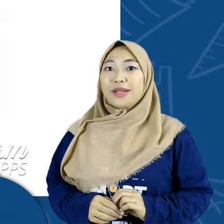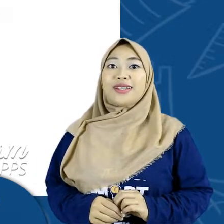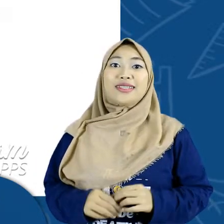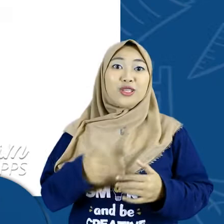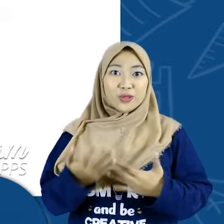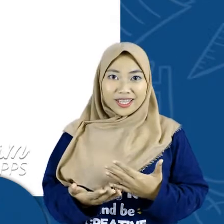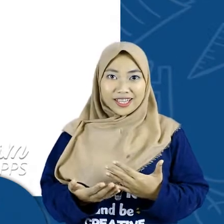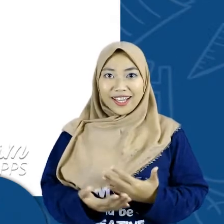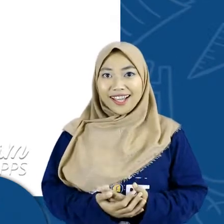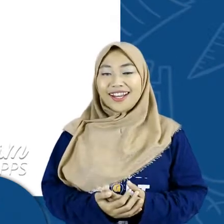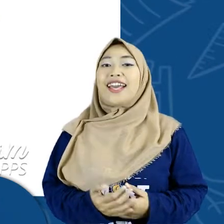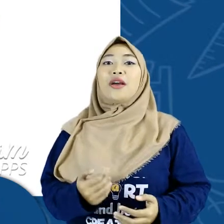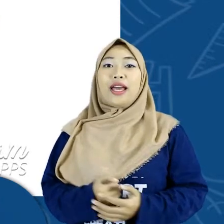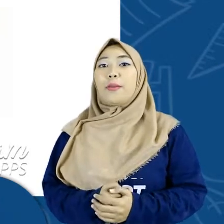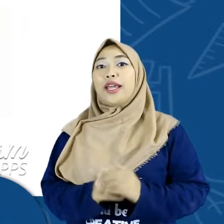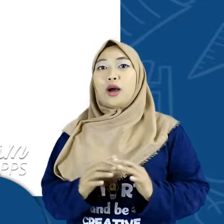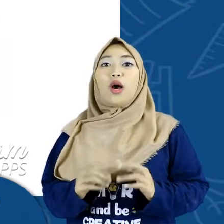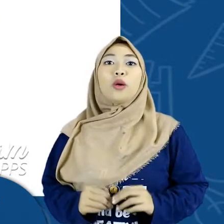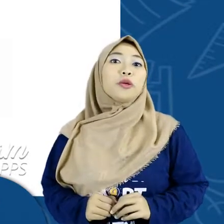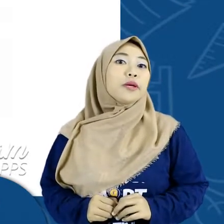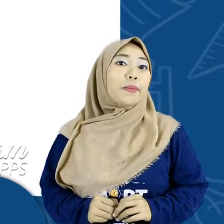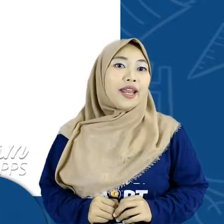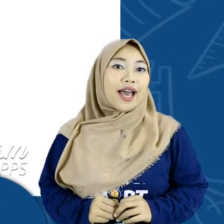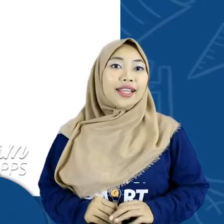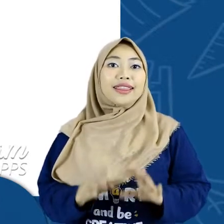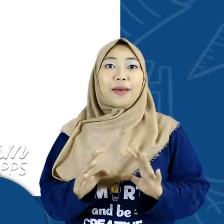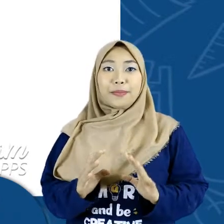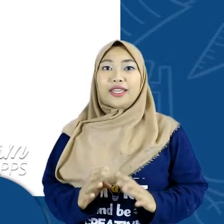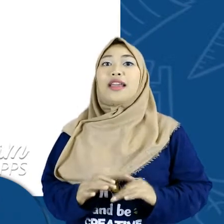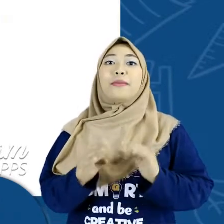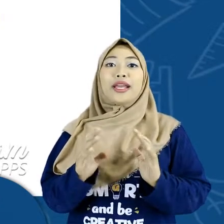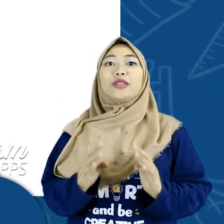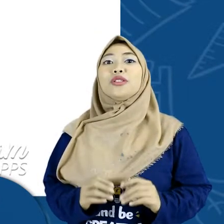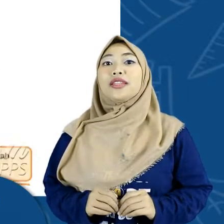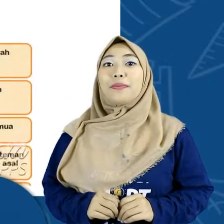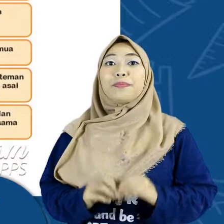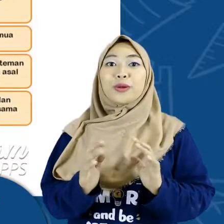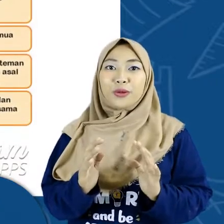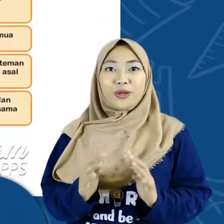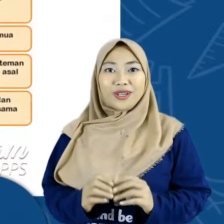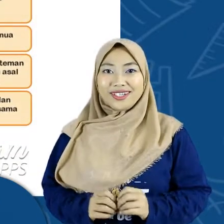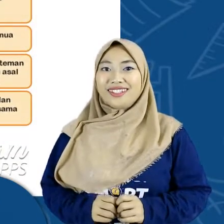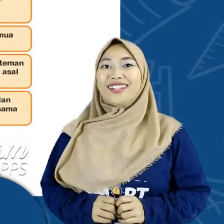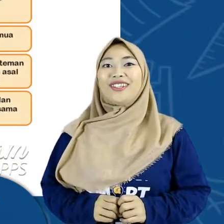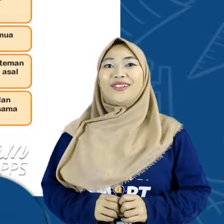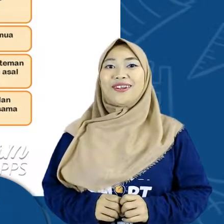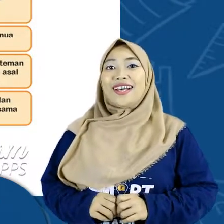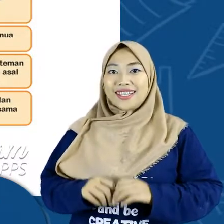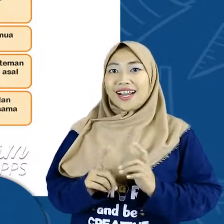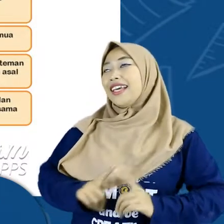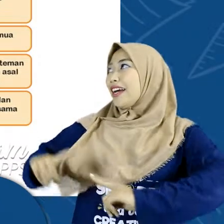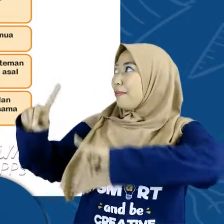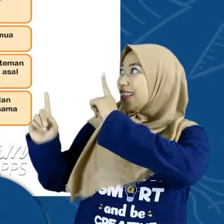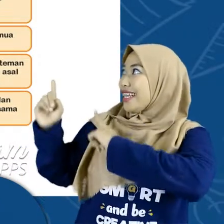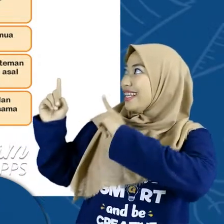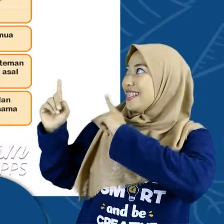sedang berdiskusi ya kan. Nah, mereka walaupun berbeda tapi mereka itu tetap rukun gitu.